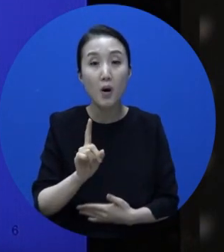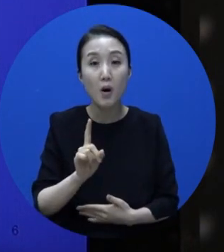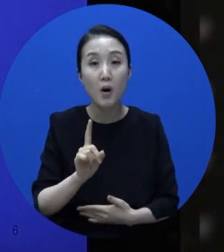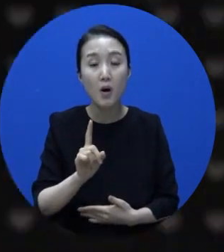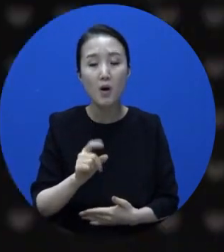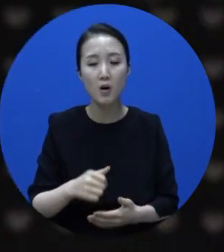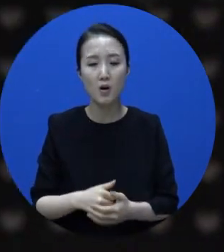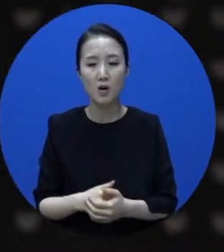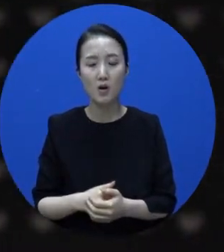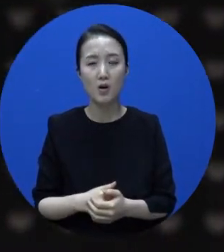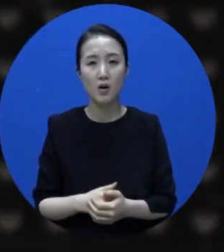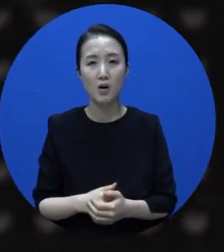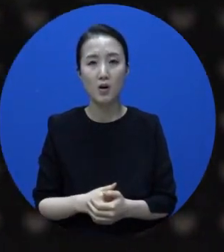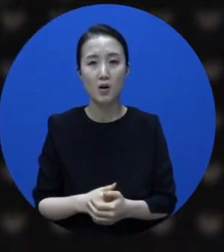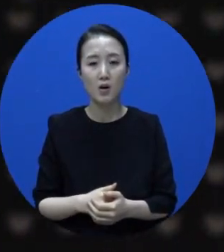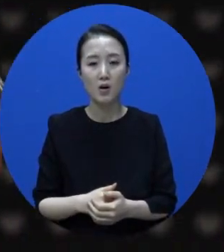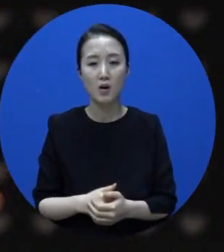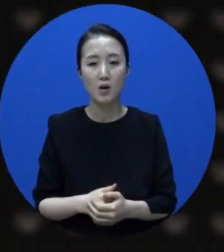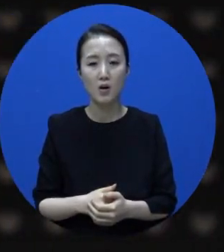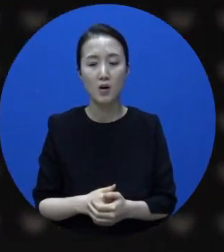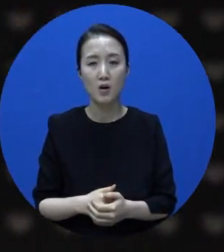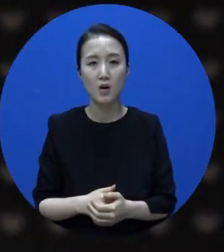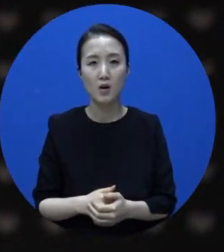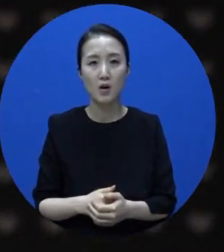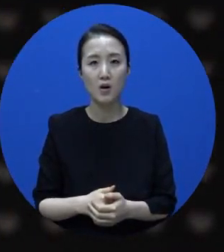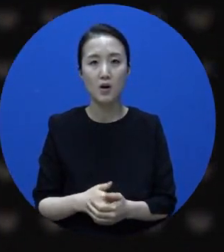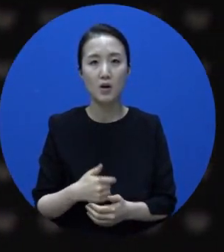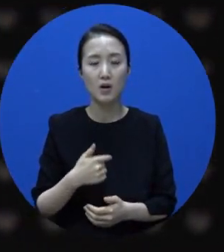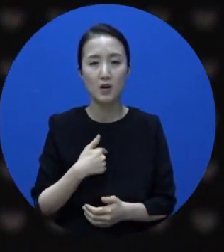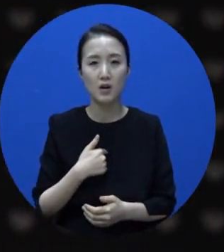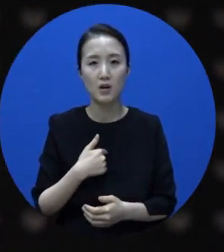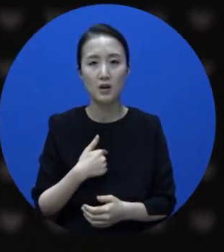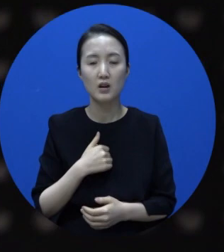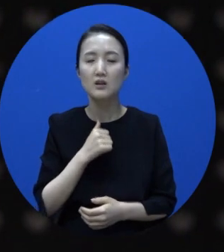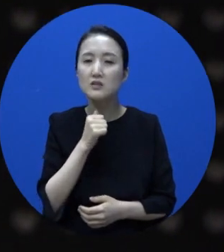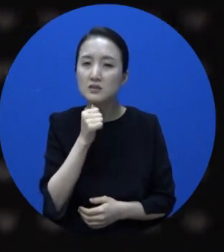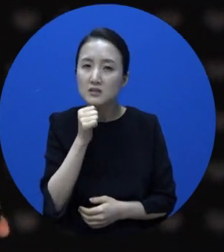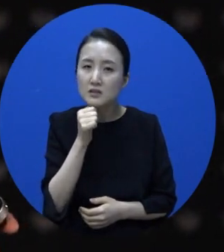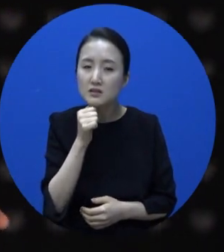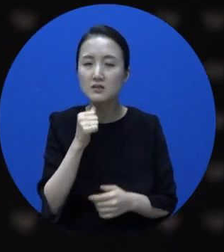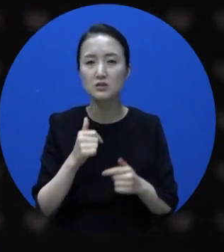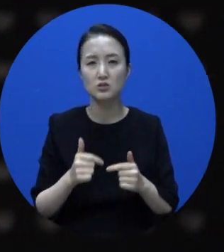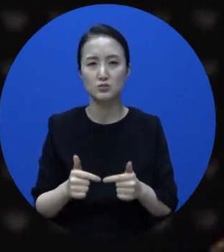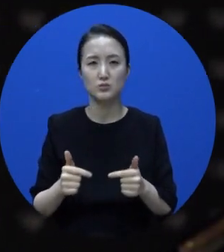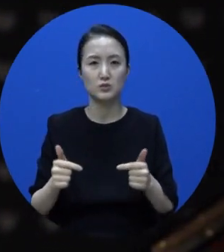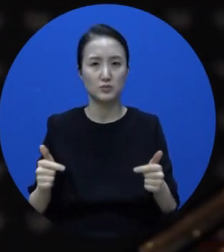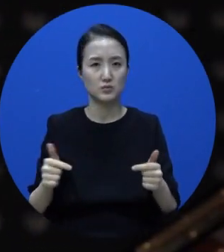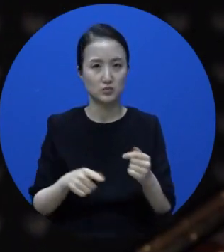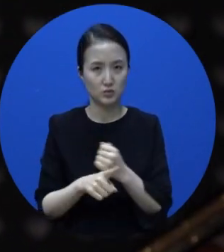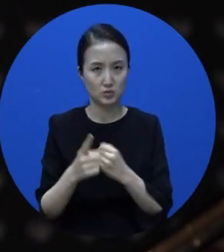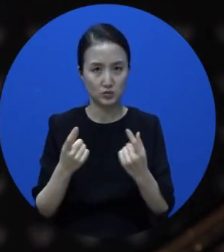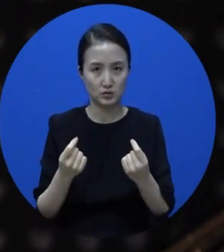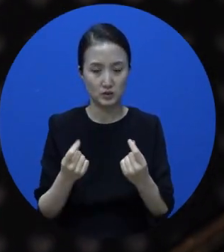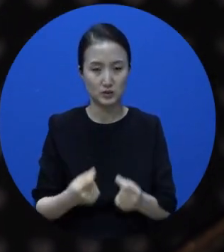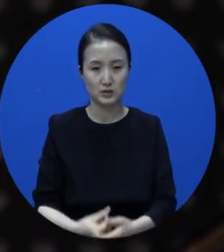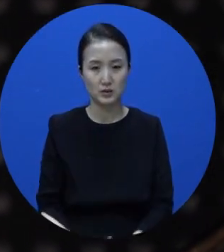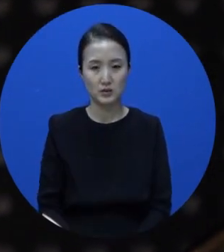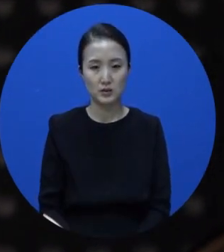그냥 내가 열심히 만 살면 나는 더 점점점 가난해 지는 거예요 이 무슨 얘기냐 하면